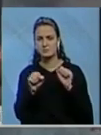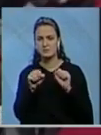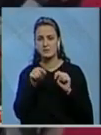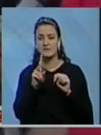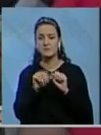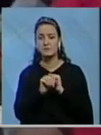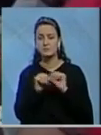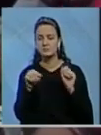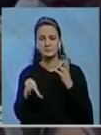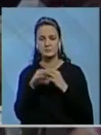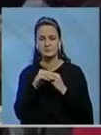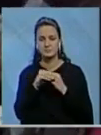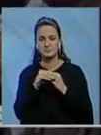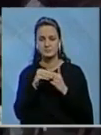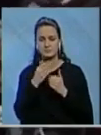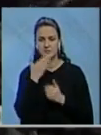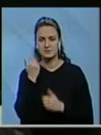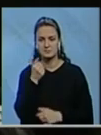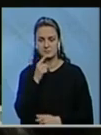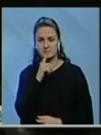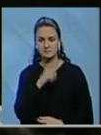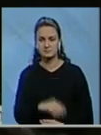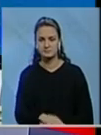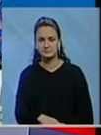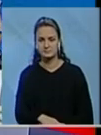ჯერჯერობით არავის არაუღია.